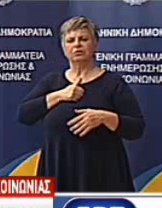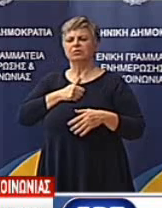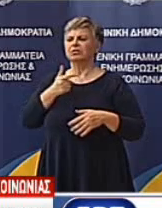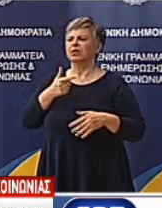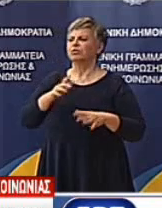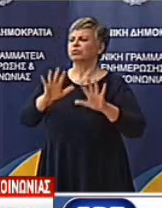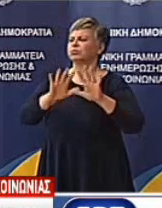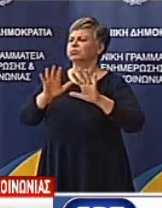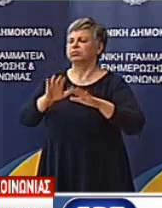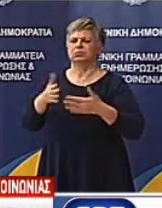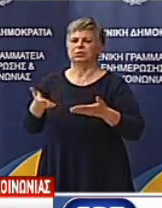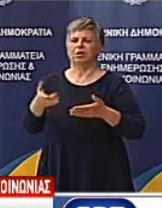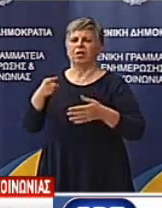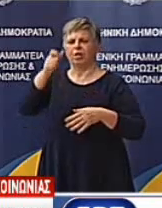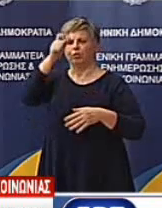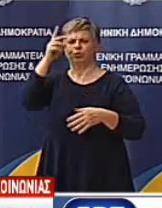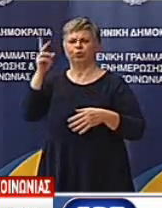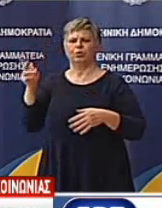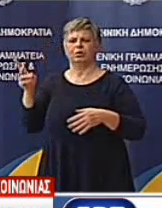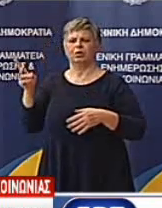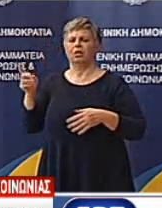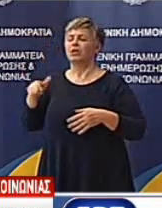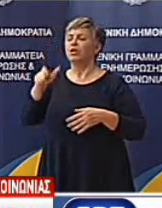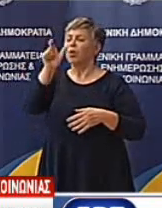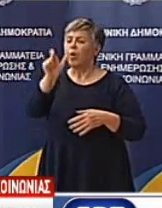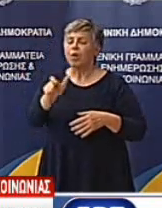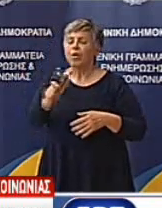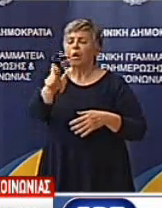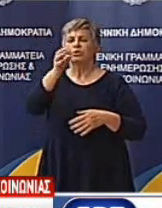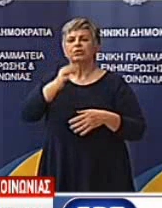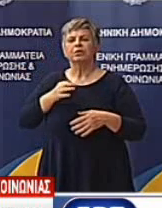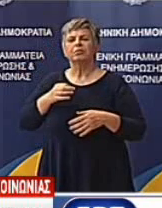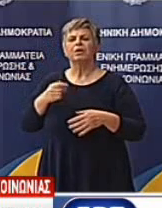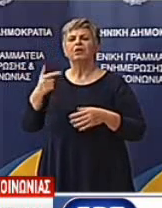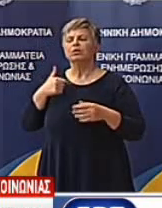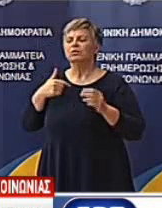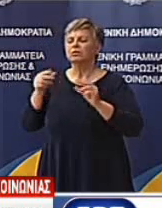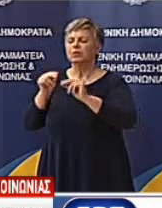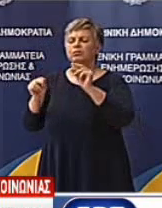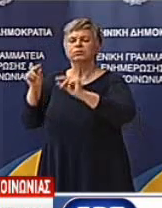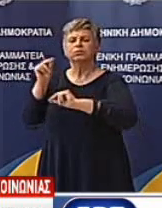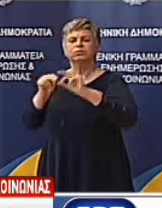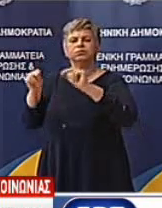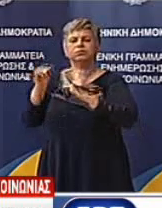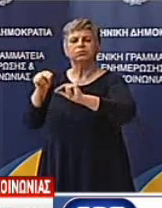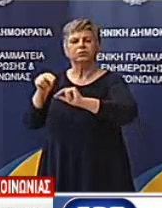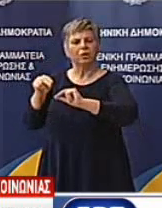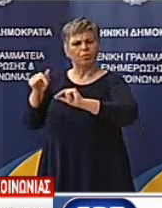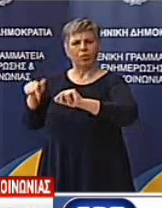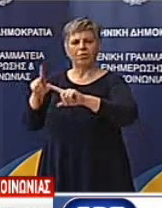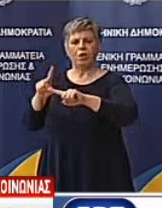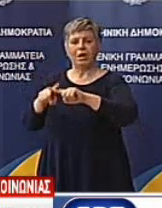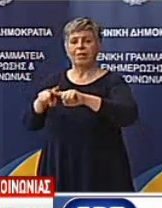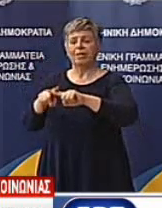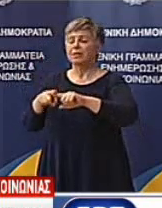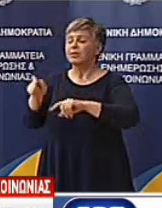μέσα επικοινωνίας στην Τουρκία. Ο ίδιος είπε ότι, ξέρετε, έχουμε μιλήσει με κάποιους Έλληνες. Έχει μιλήσει ο